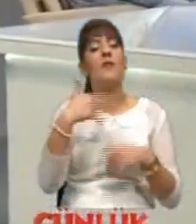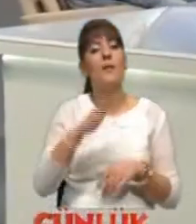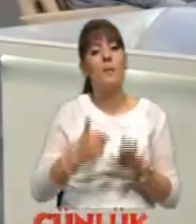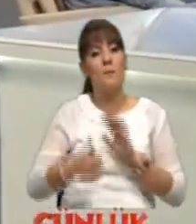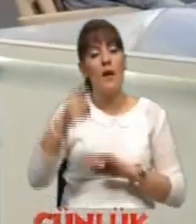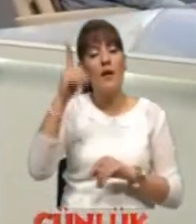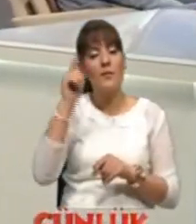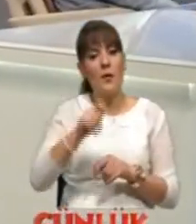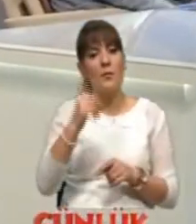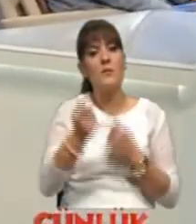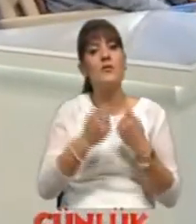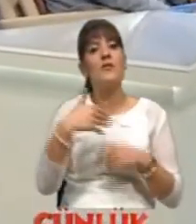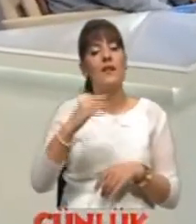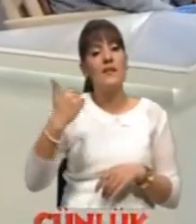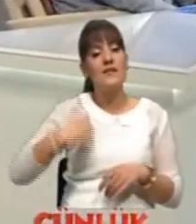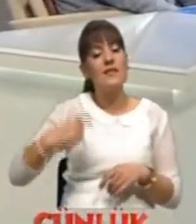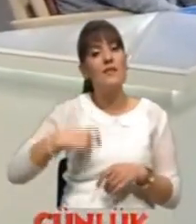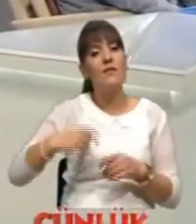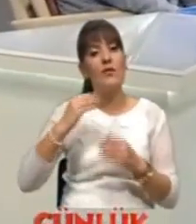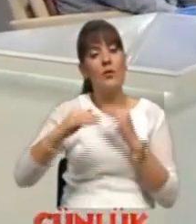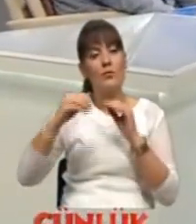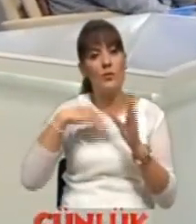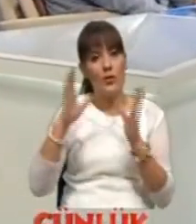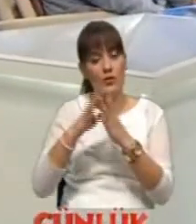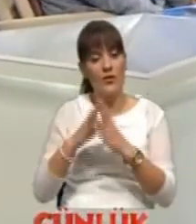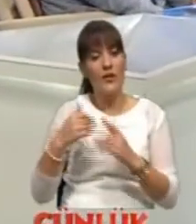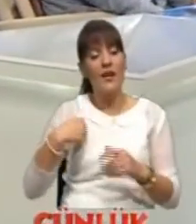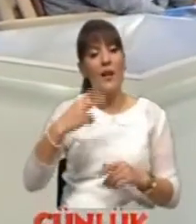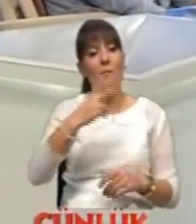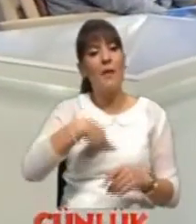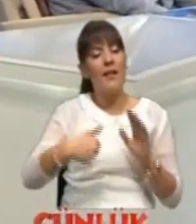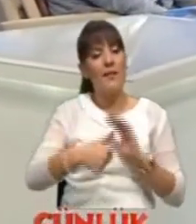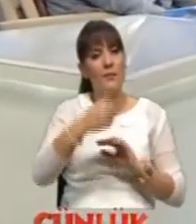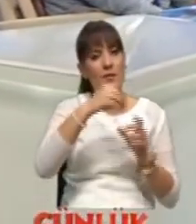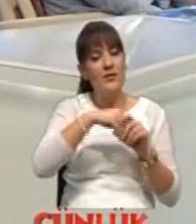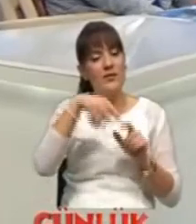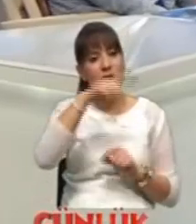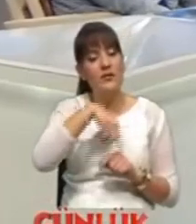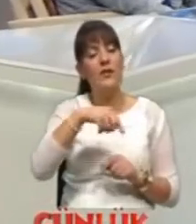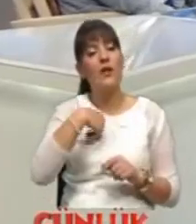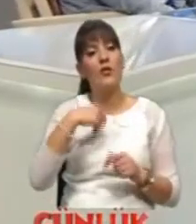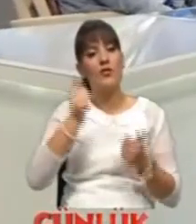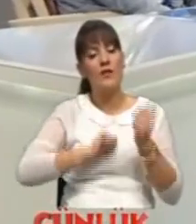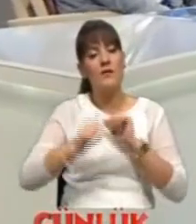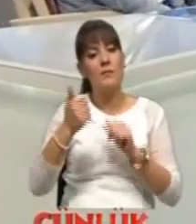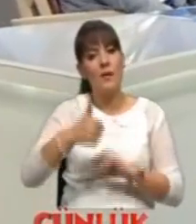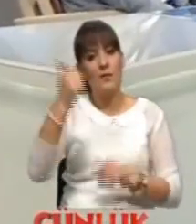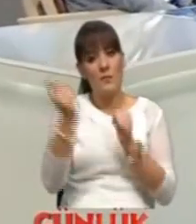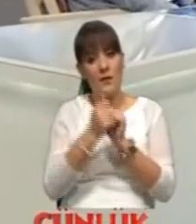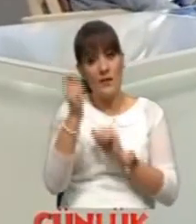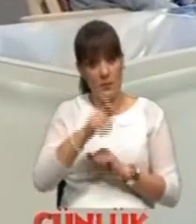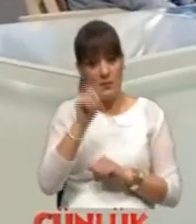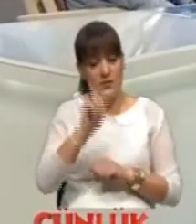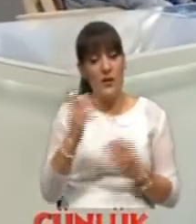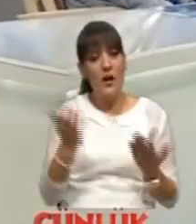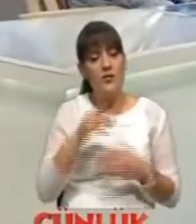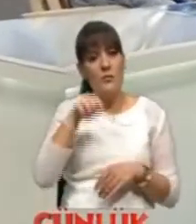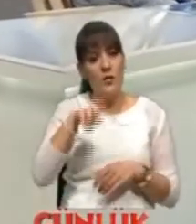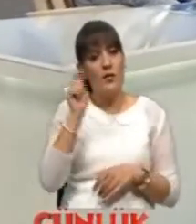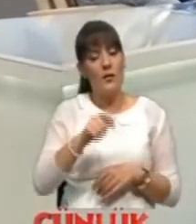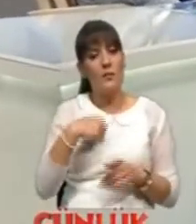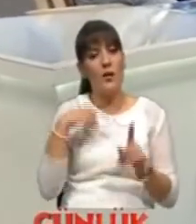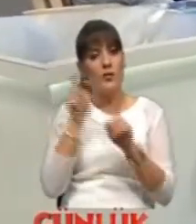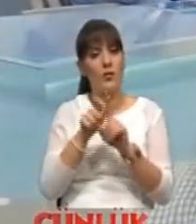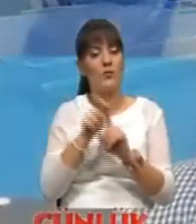bakanlığımızın yaptığı bir iş de değil. Sivil toplum örgütleriyle, yerel yöneticilerle, üniversitelerle, bakanlığımızla birlikte yapılması gerekiyor. Ancak böyle